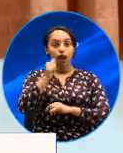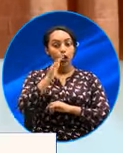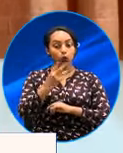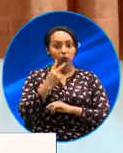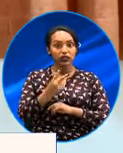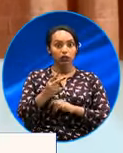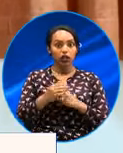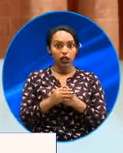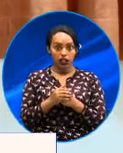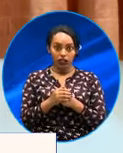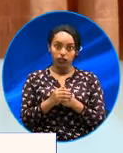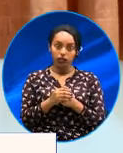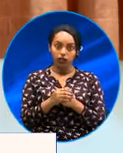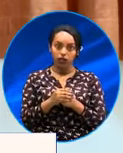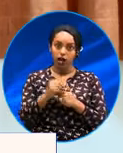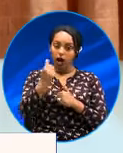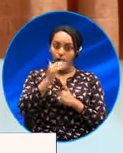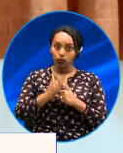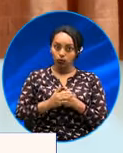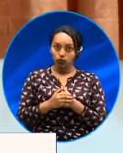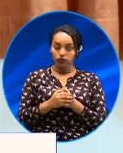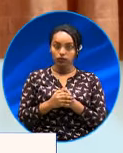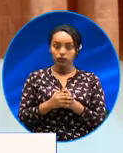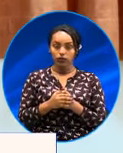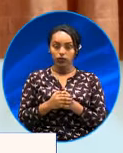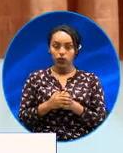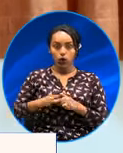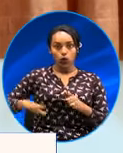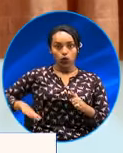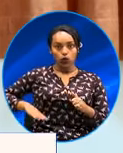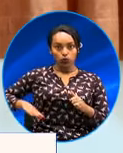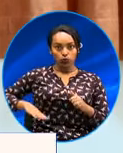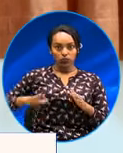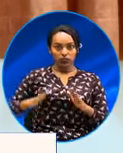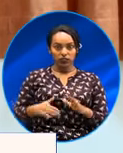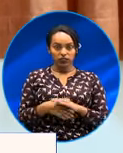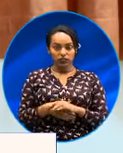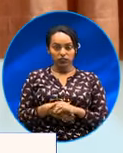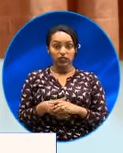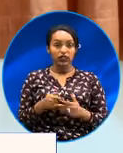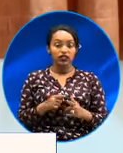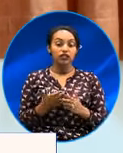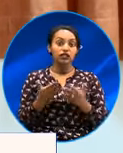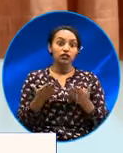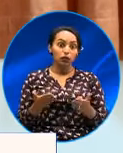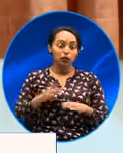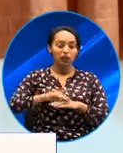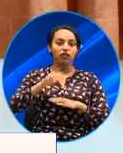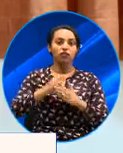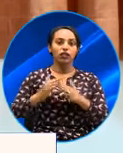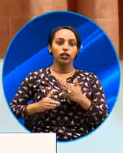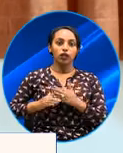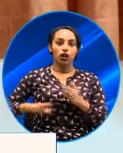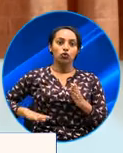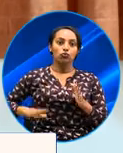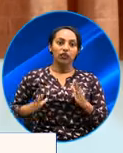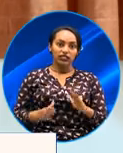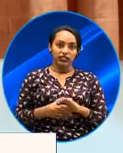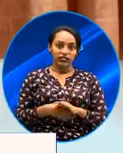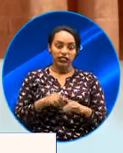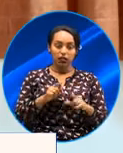አልኮልን በተመለከተ አልኮል ለጉበት እንደው በከፍተኛ ደረጃ